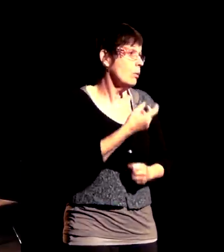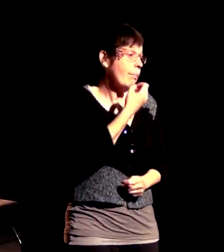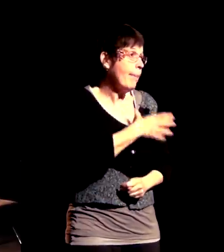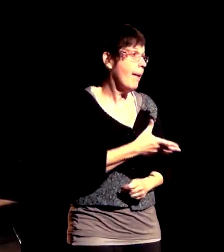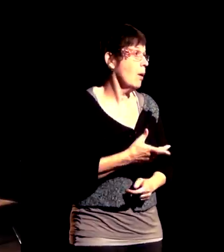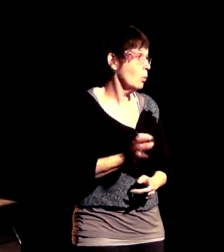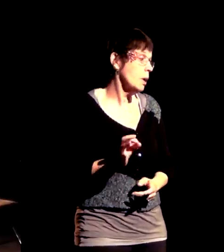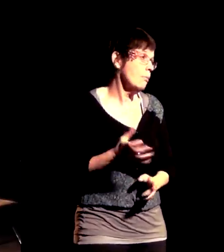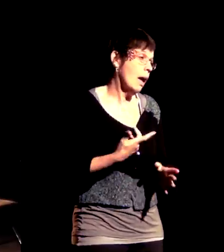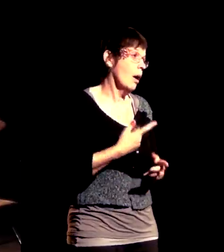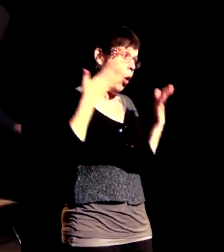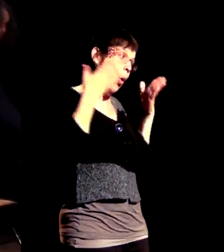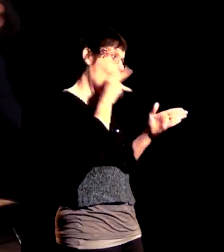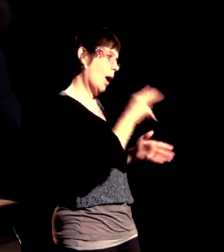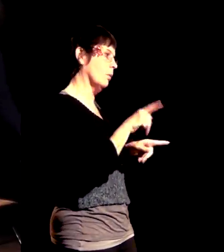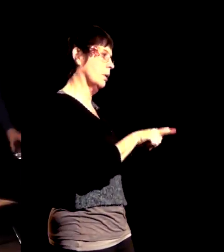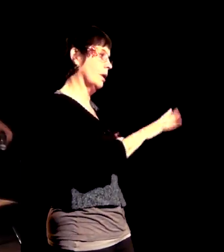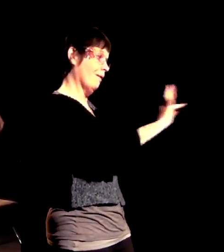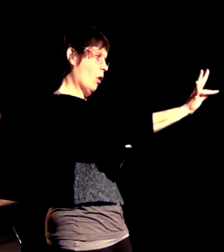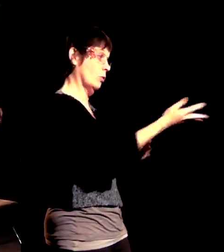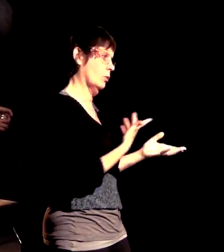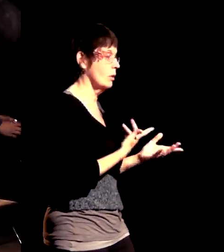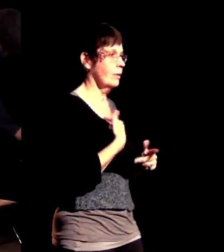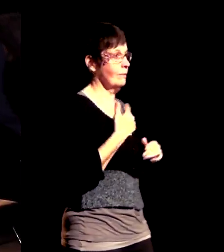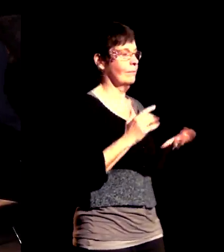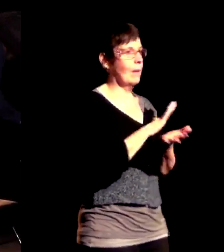battons-nous contre nos merdes. Pardon, je m'emporte.